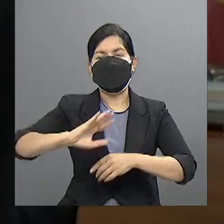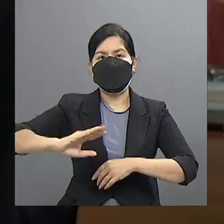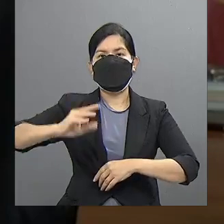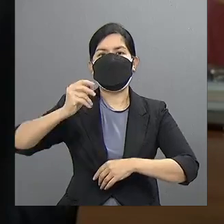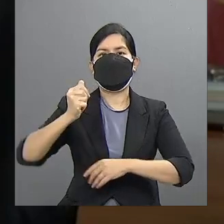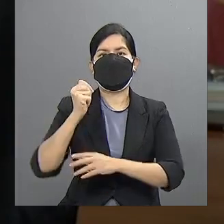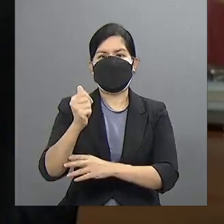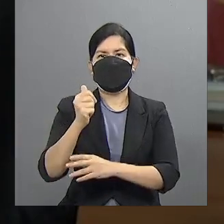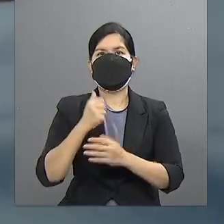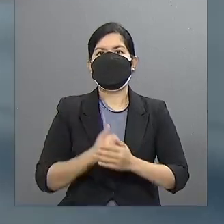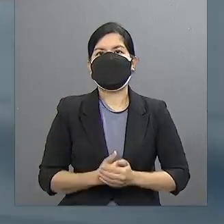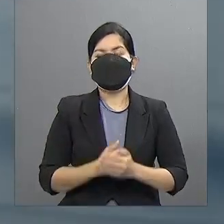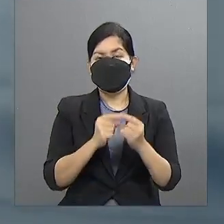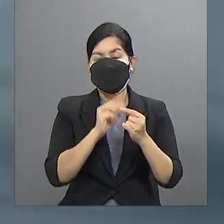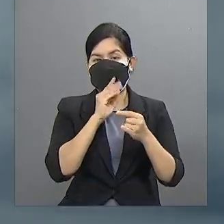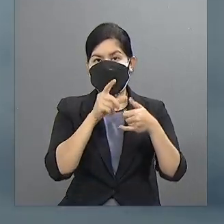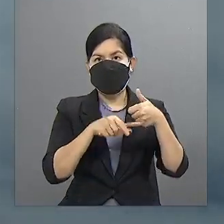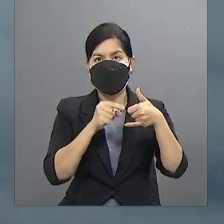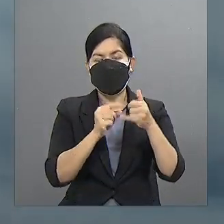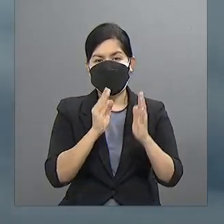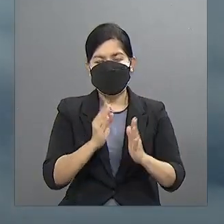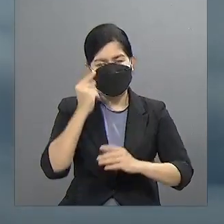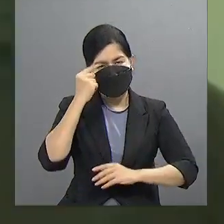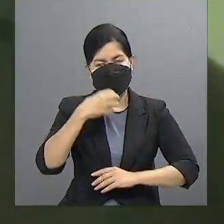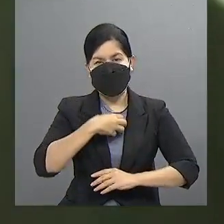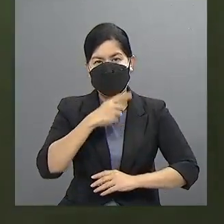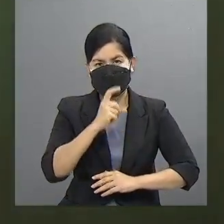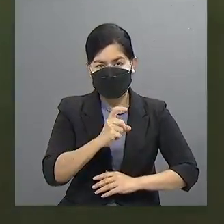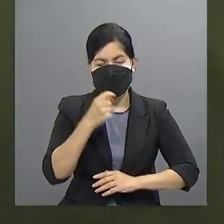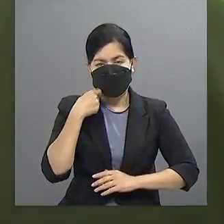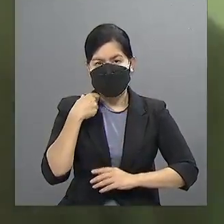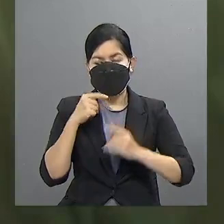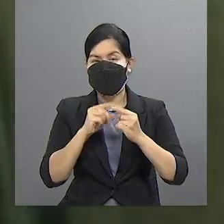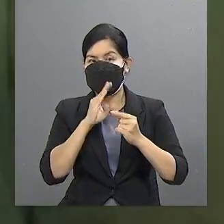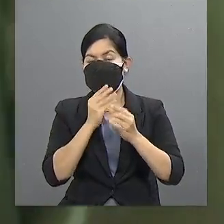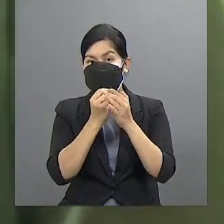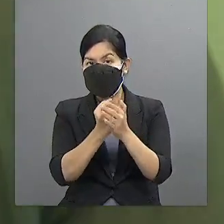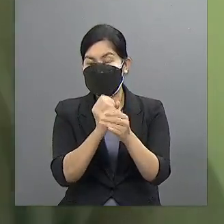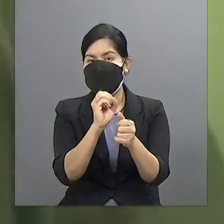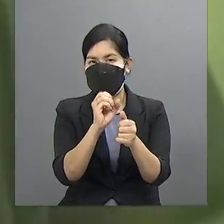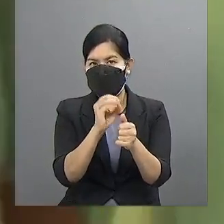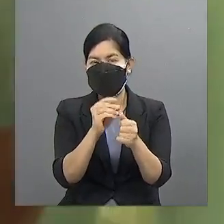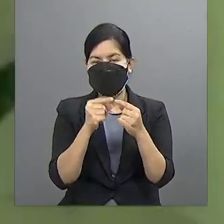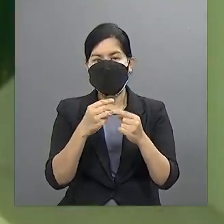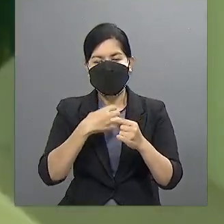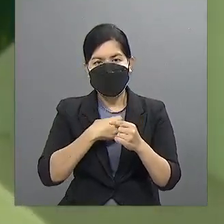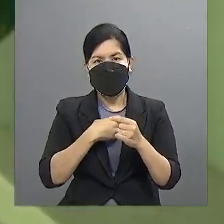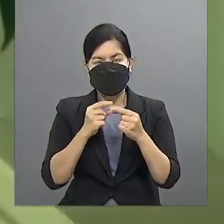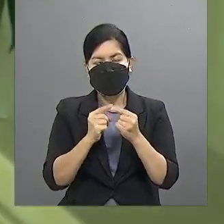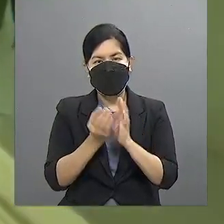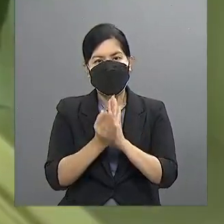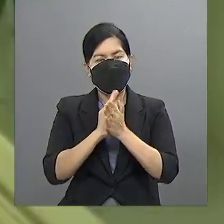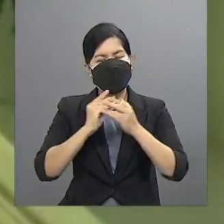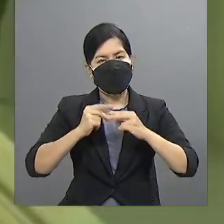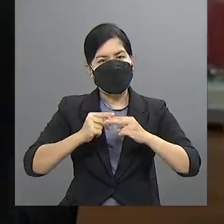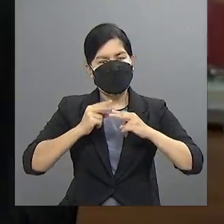ากคนที่ตัดสินใจไม่อยู่แล้วกลับมาเป็นคนที่อยากจะมีชีวิตอยู่ต่อเพียงเพราะมีใครสักคนนึงในเวลานั้นฟังและยอมรับความเป็นตั